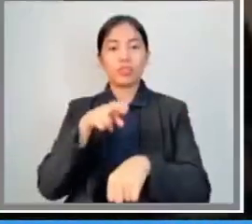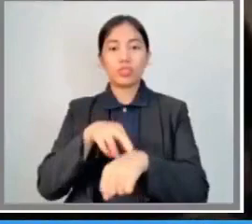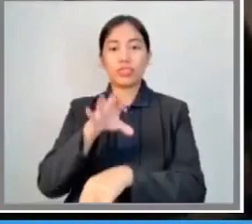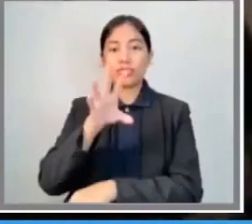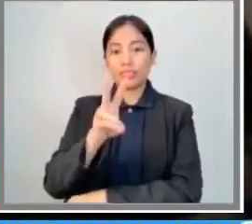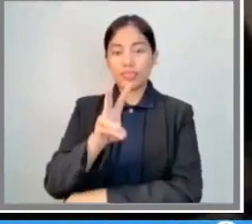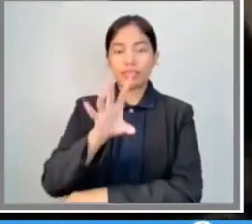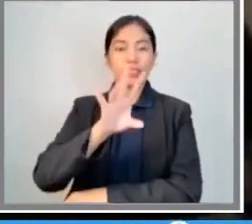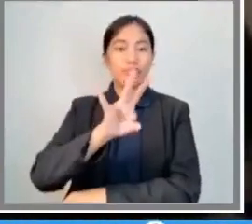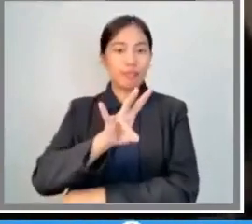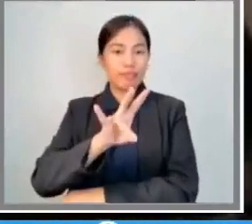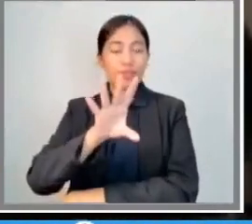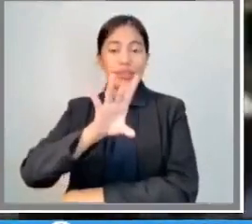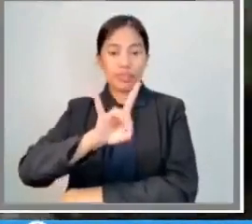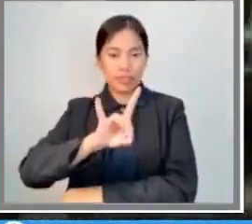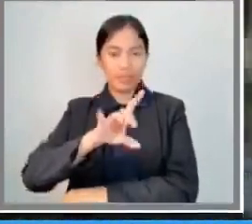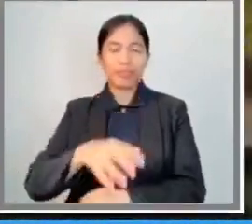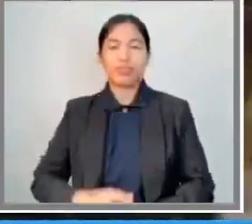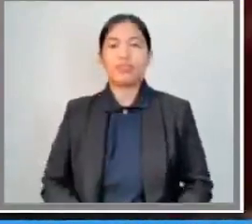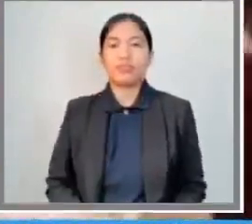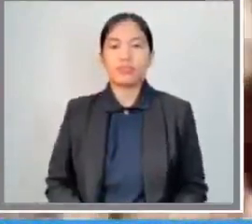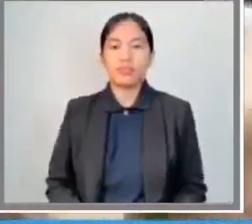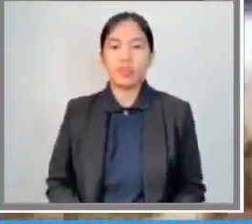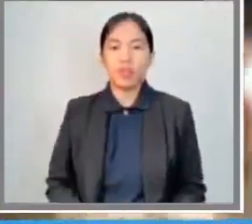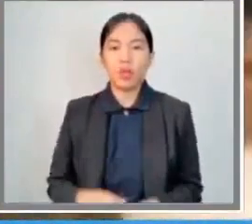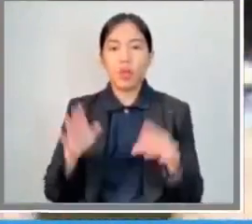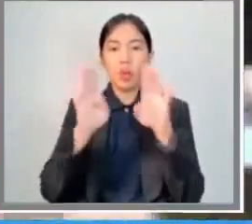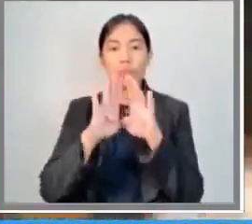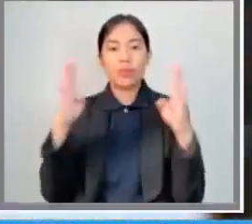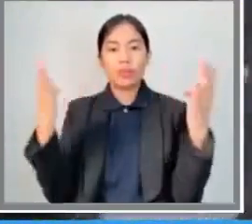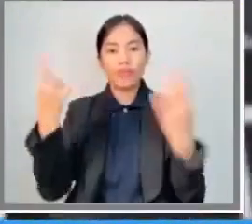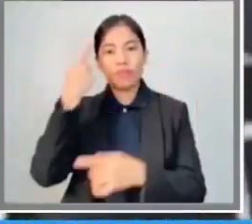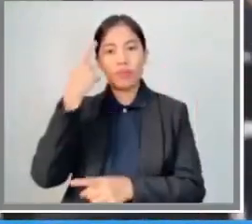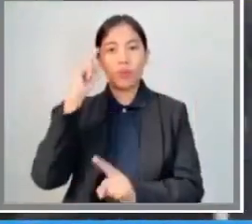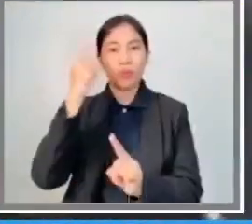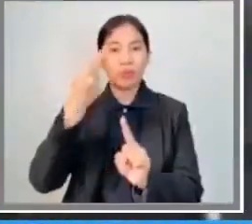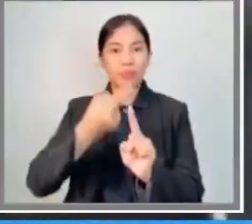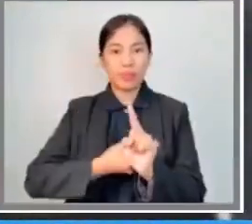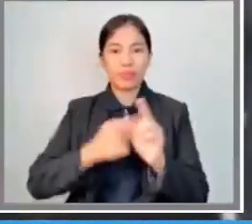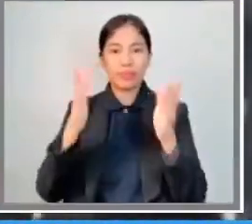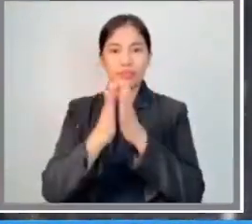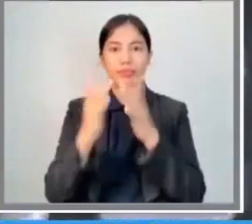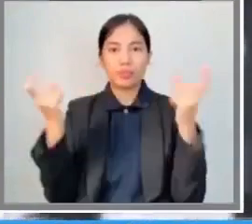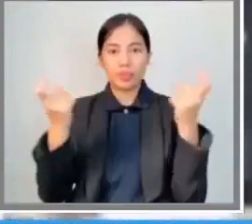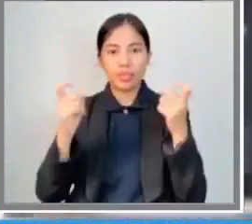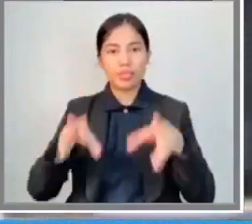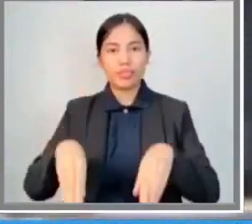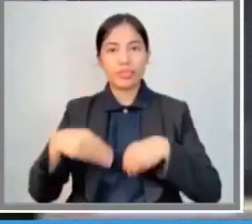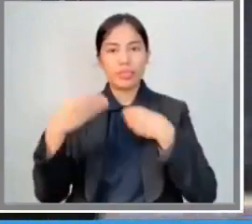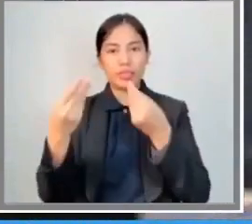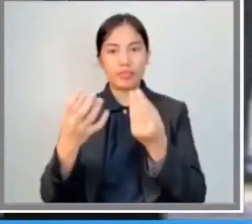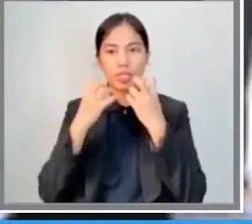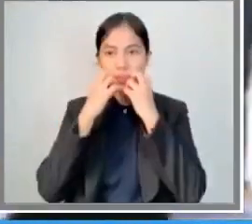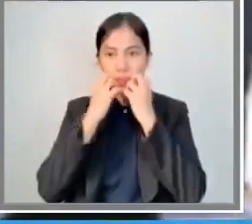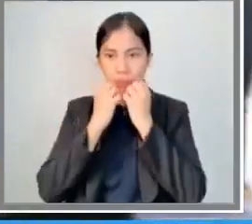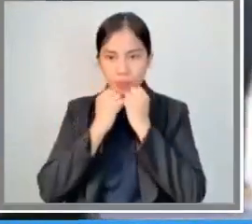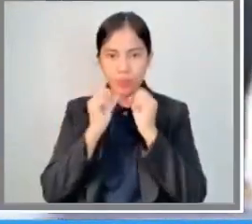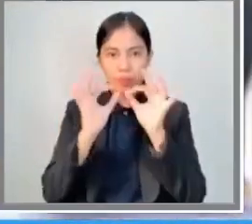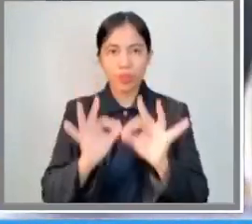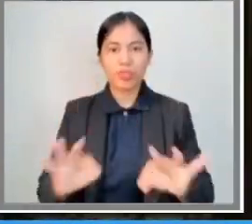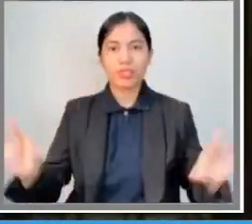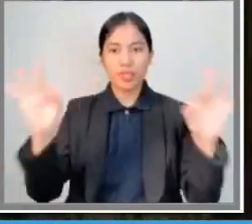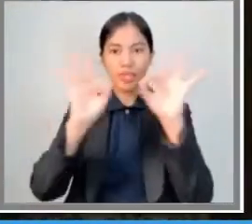Ang pagdiriwang ang pagbubukas sa buong buwan na selebrasyon na nagpapahalaga sa mga teachers at sa kanilang serbisyo sa